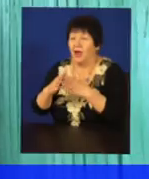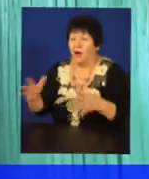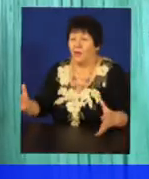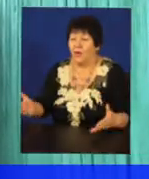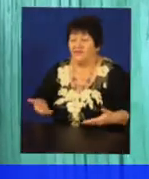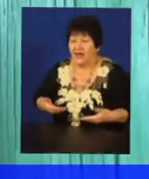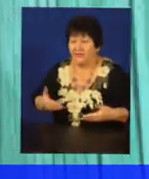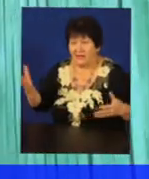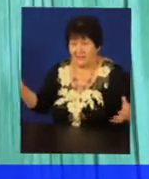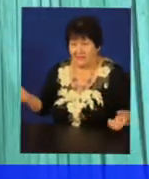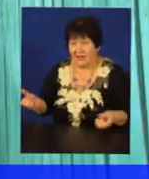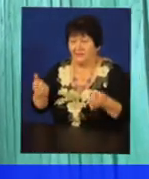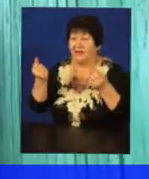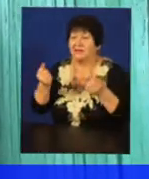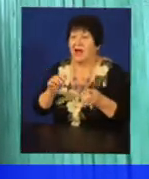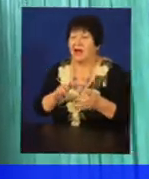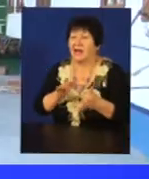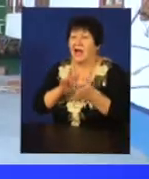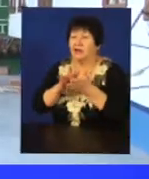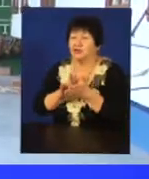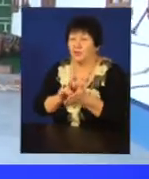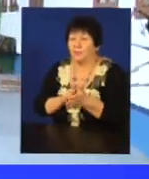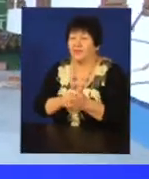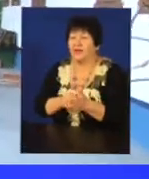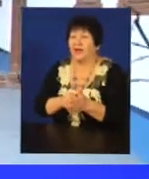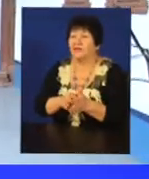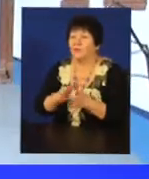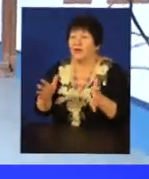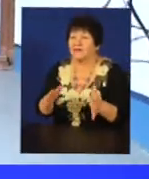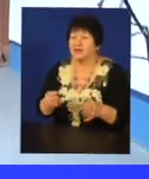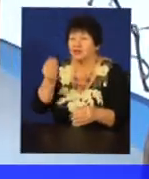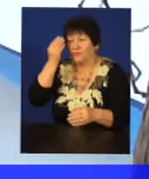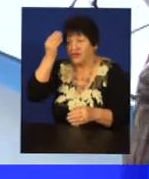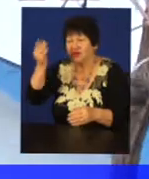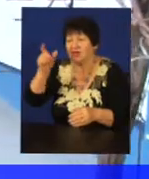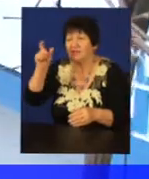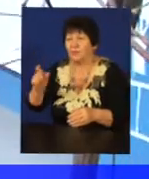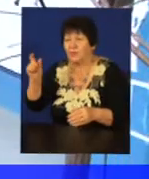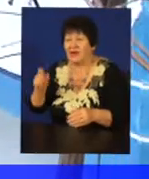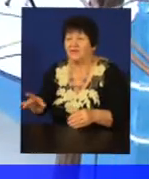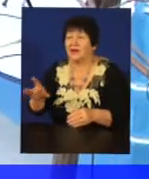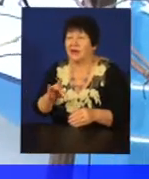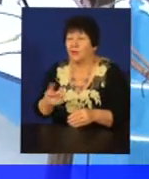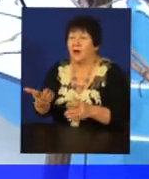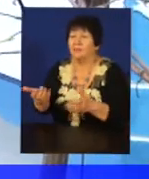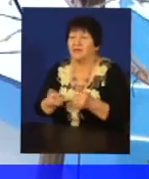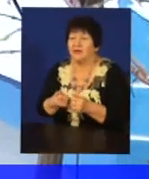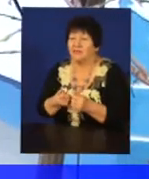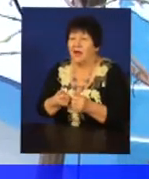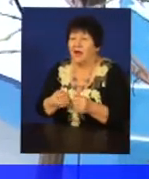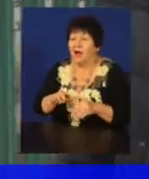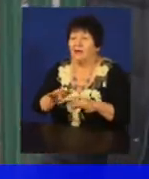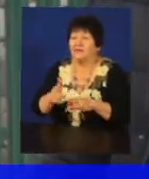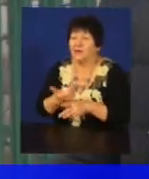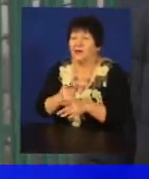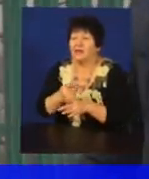salvată. Acțiunea are ca scop să sporească gradul de informare și conștientizare a populației raionului privind măsurile de prevenire